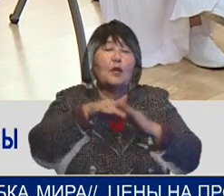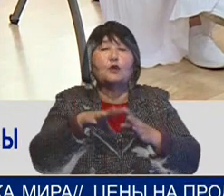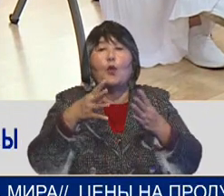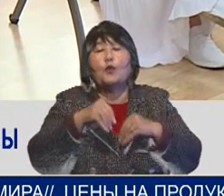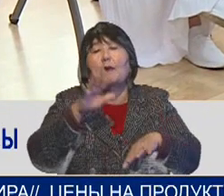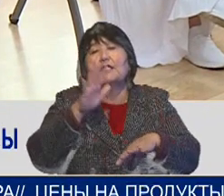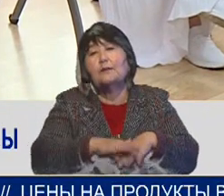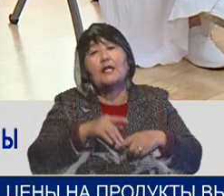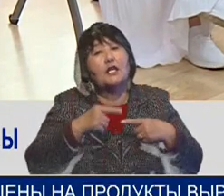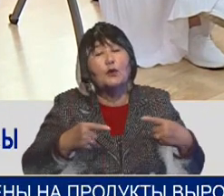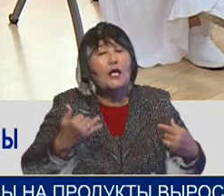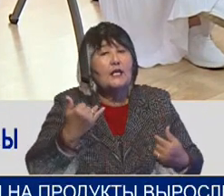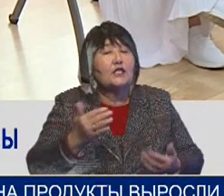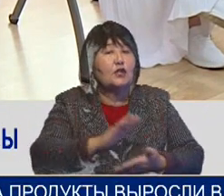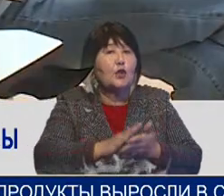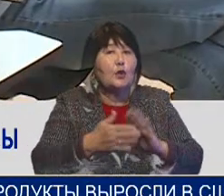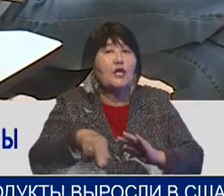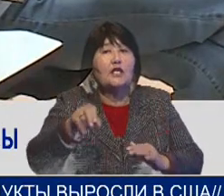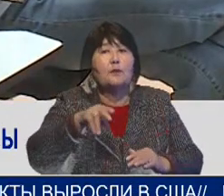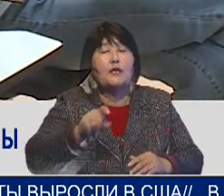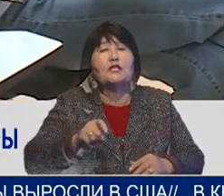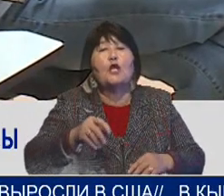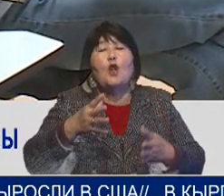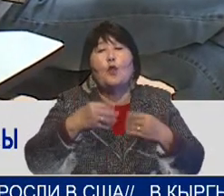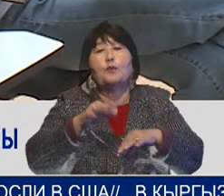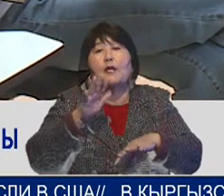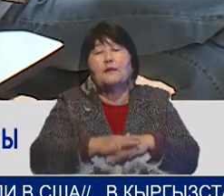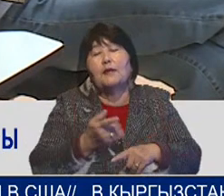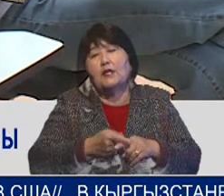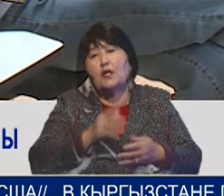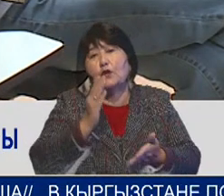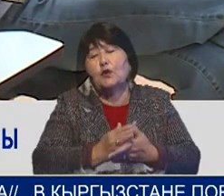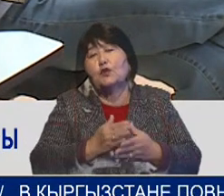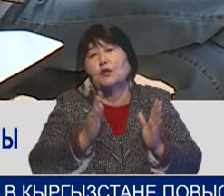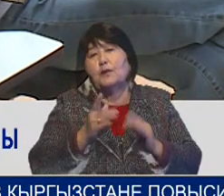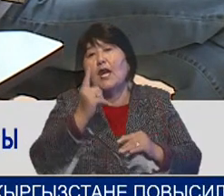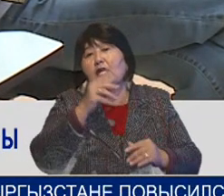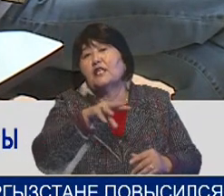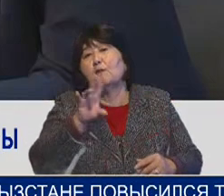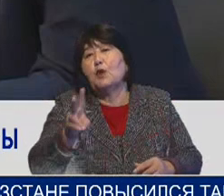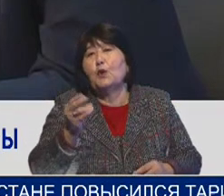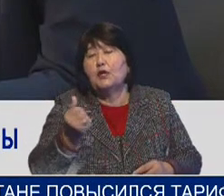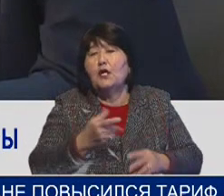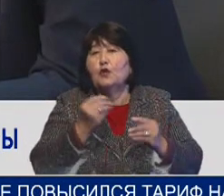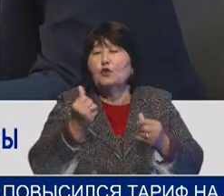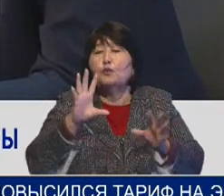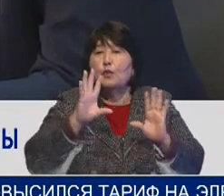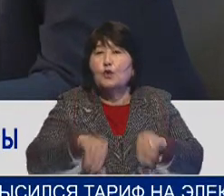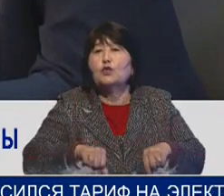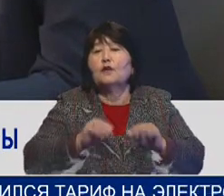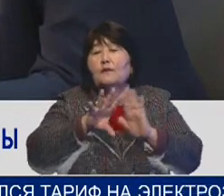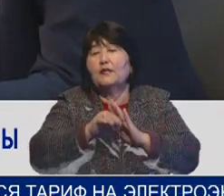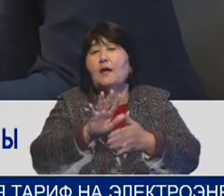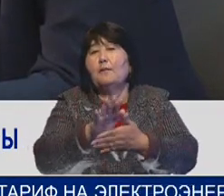банка и другие среди условий депозит в от пас банке на котором должно быть минимум 1 млн тенге сумму можно внести и перед